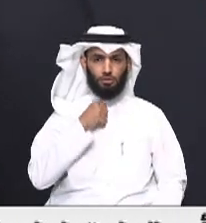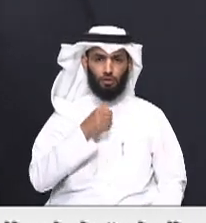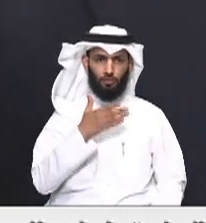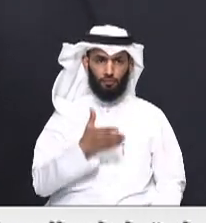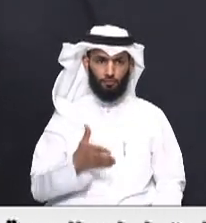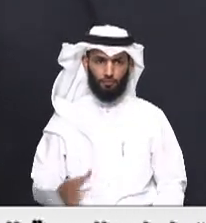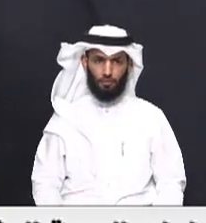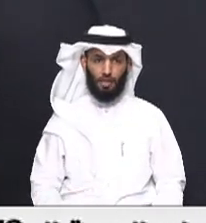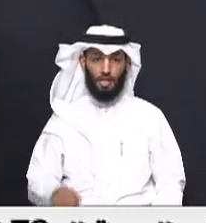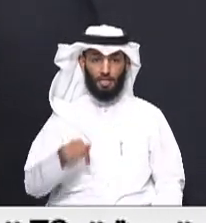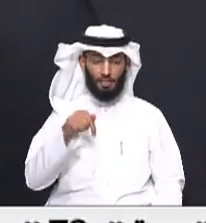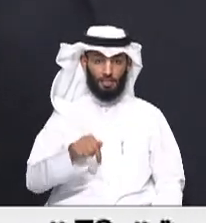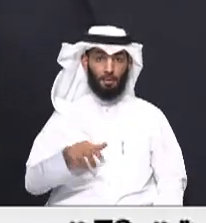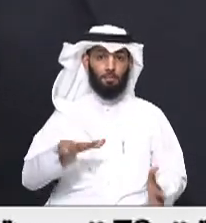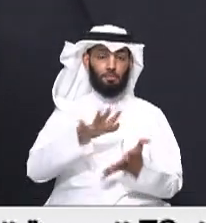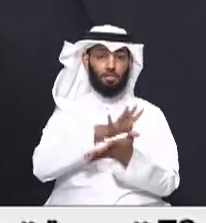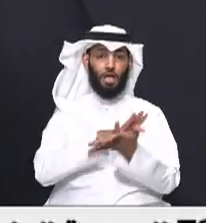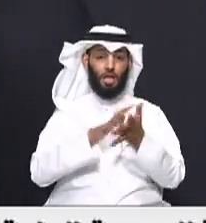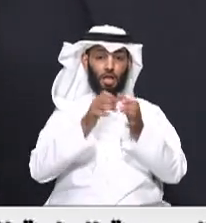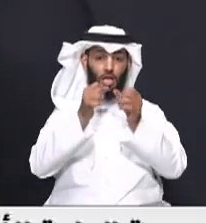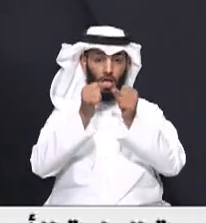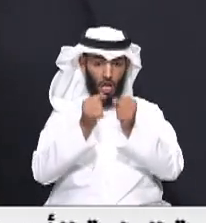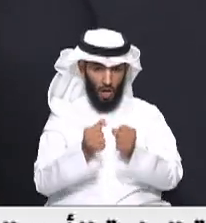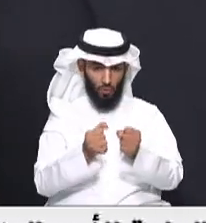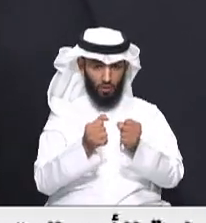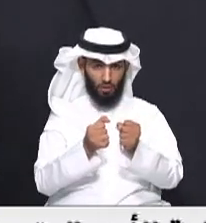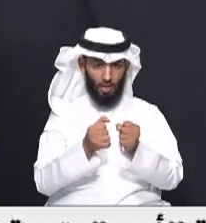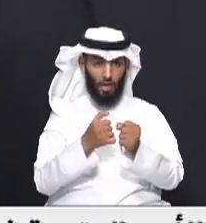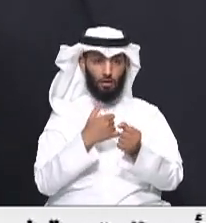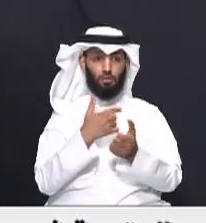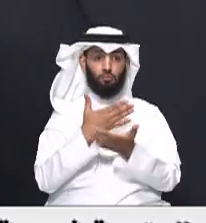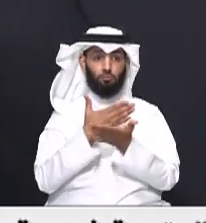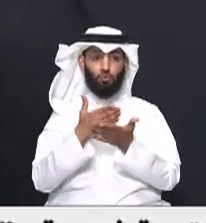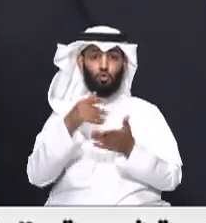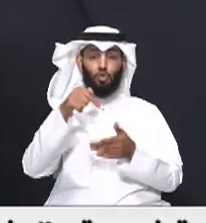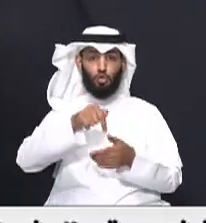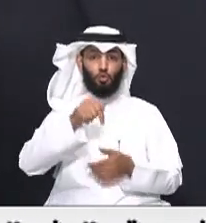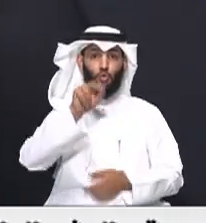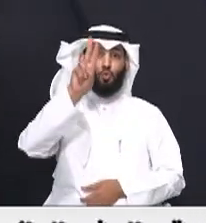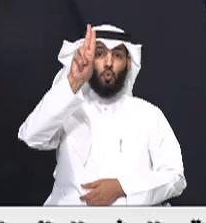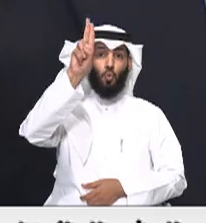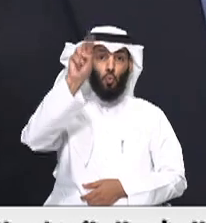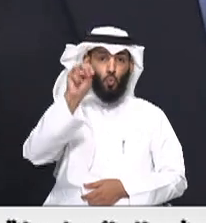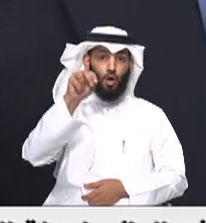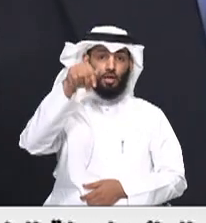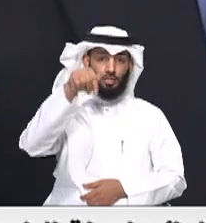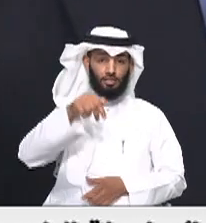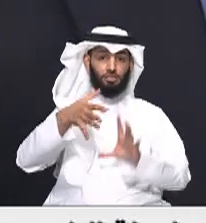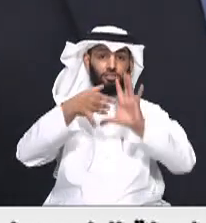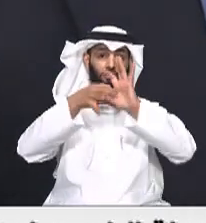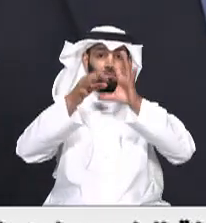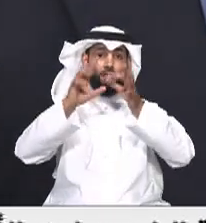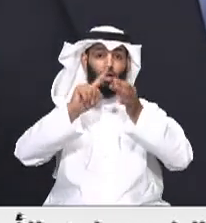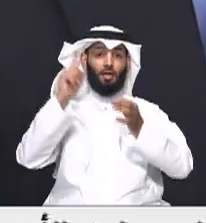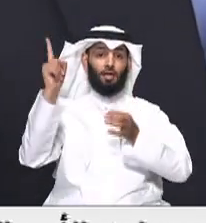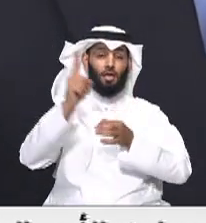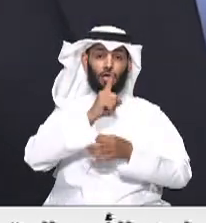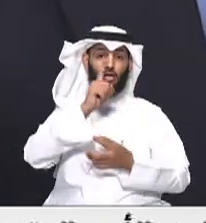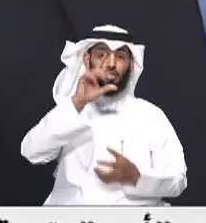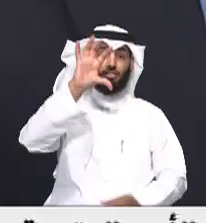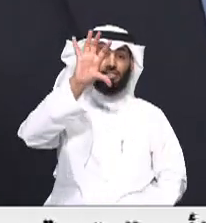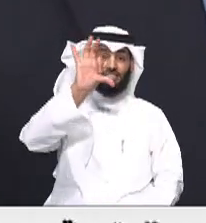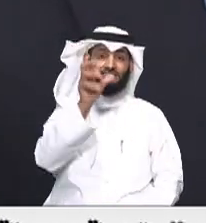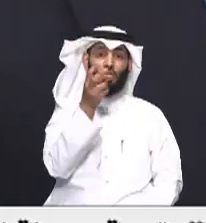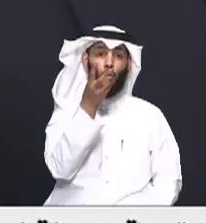أكبر المشاكل التي نوقشت اليوم في قاعة الأمم المتحدة في الجمعية العامة في أسبوعها 79 هي